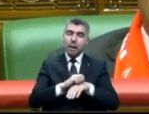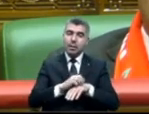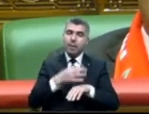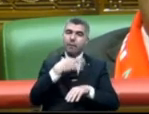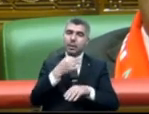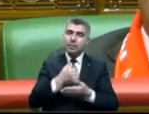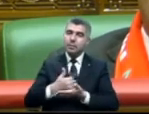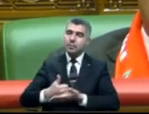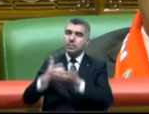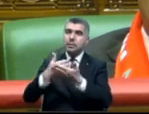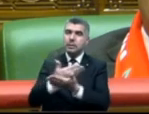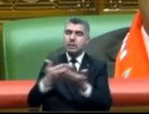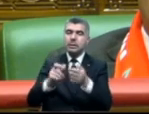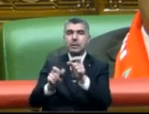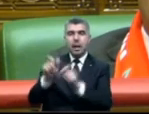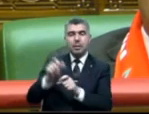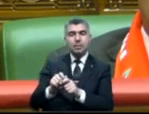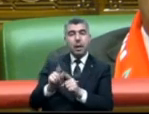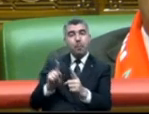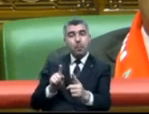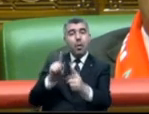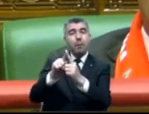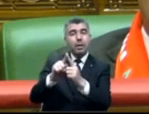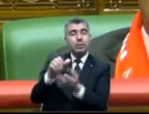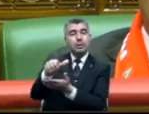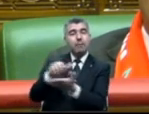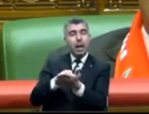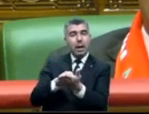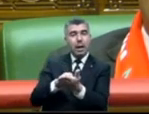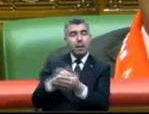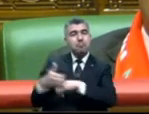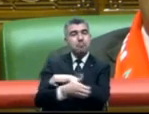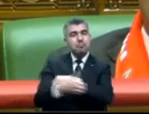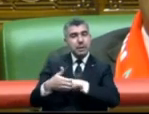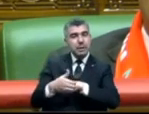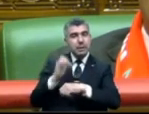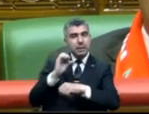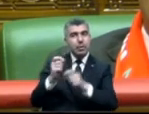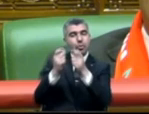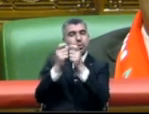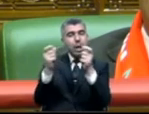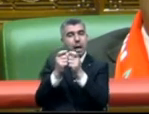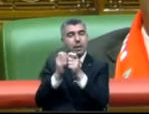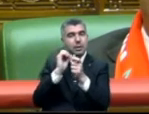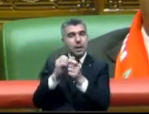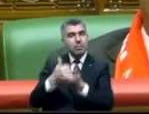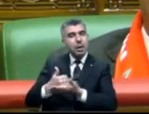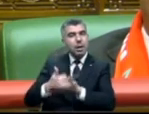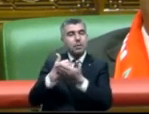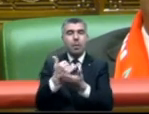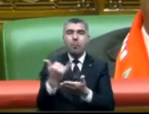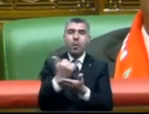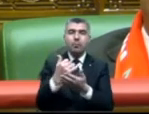دعم الفلاح الصغير بشكل مباشر، وتشجيع مقاولة الفلاحية الصغيرة والصغيرة جدا خصوصا في ظل